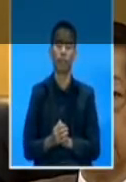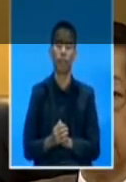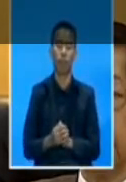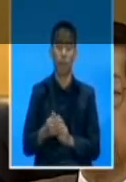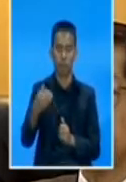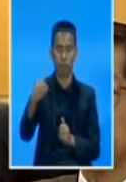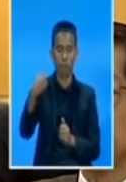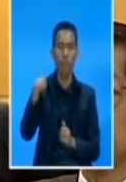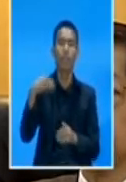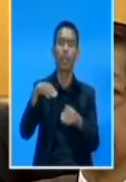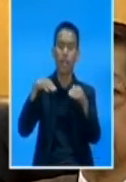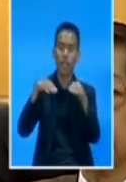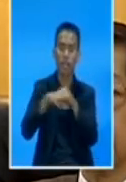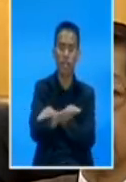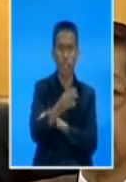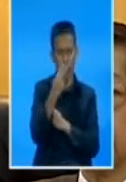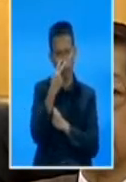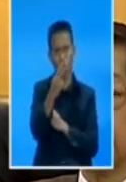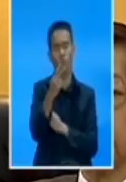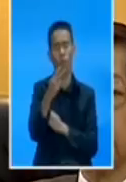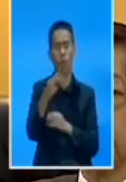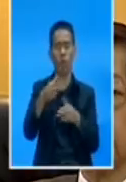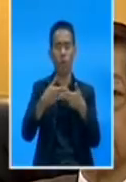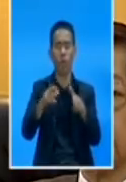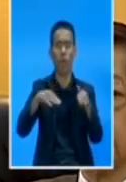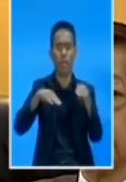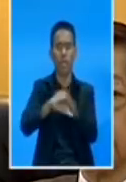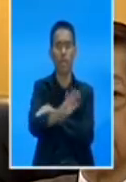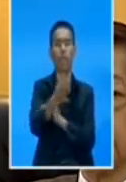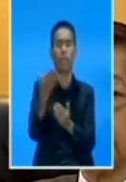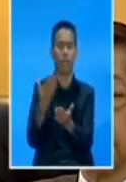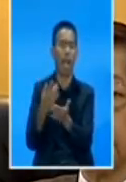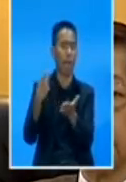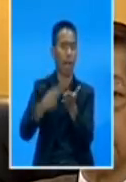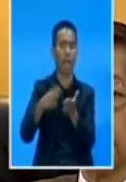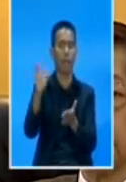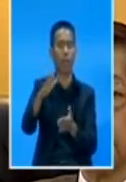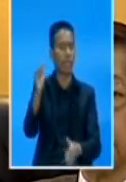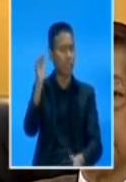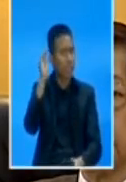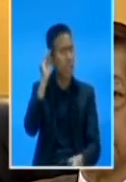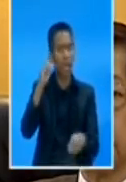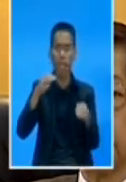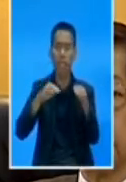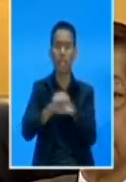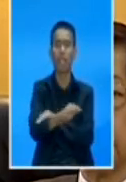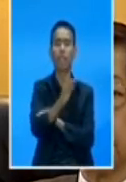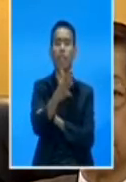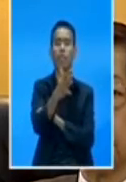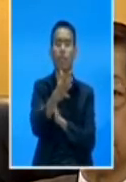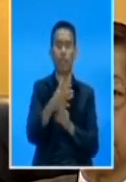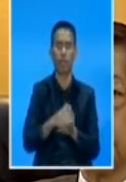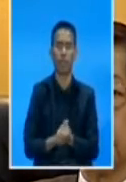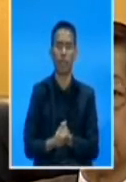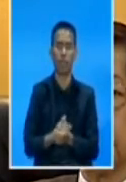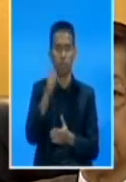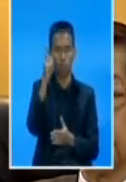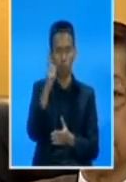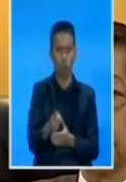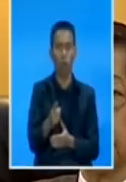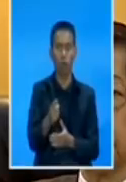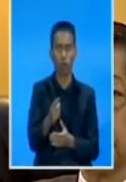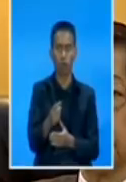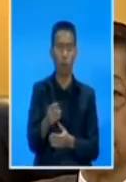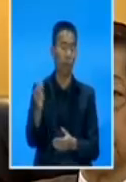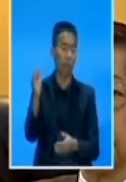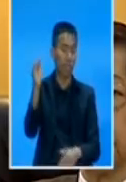ถ้าเขาไม่หนีแน่ใจว่าไม่หนีเราไม่เรียกหลักทรัพย์เลยซ้ำไปเราเชื่อว่าเขาไม่หนีดังนั้นต้องขึ้นอยู่กับความเ